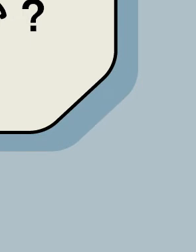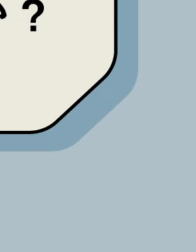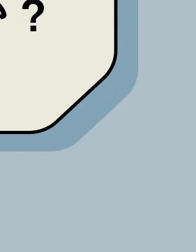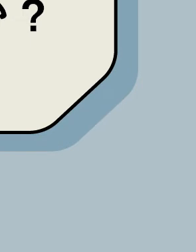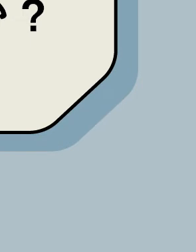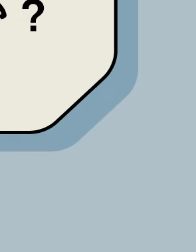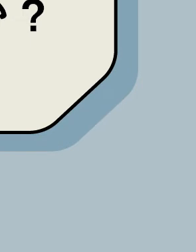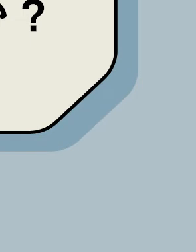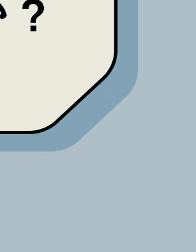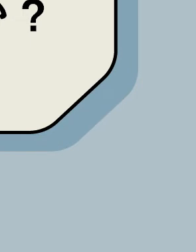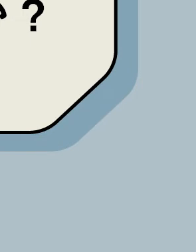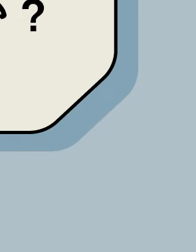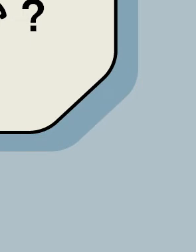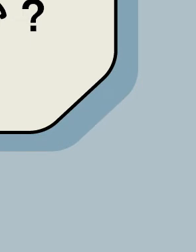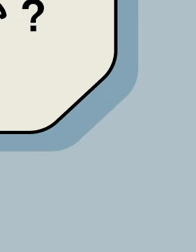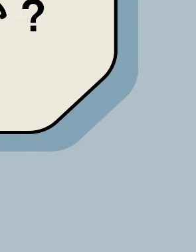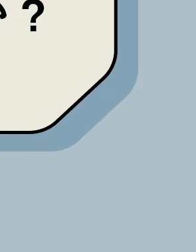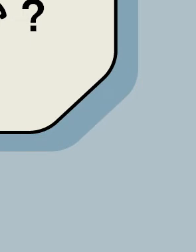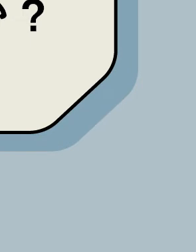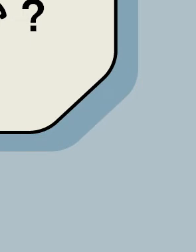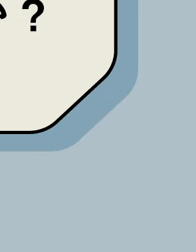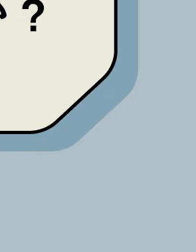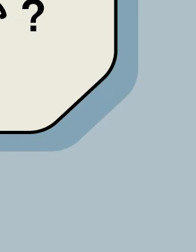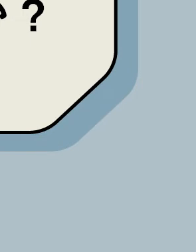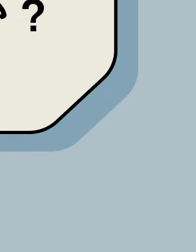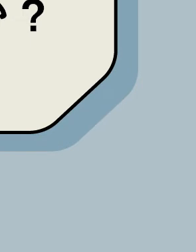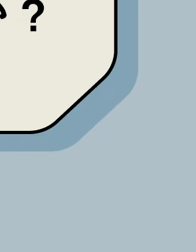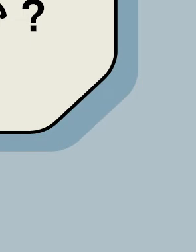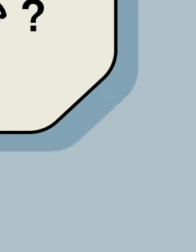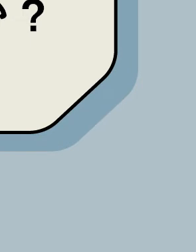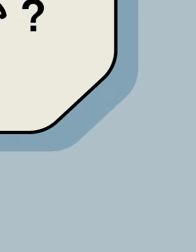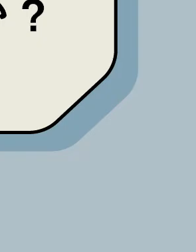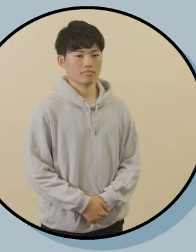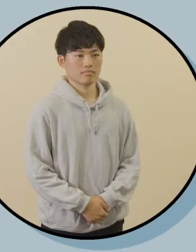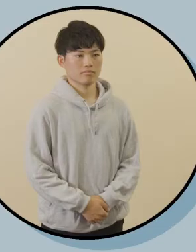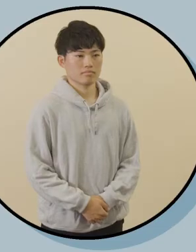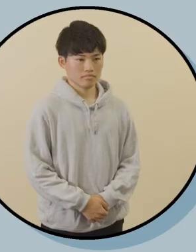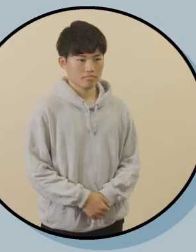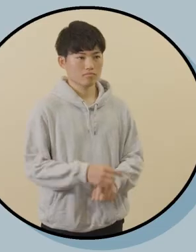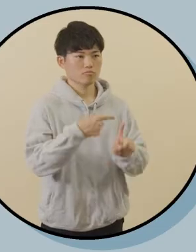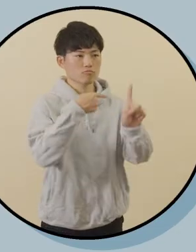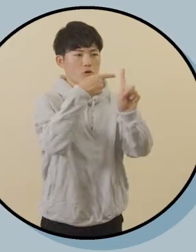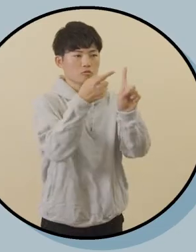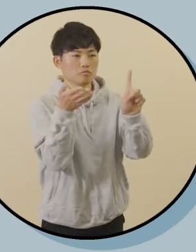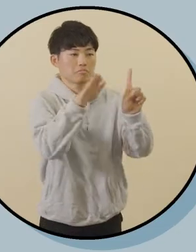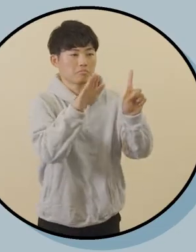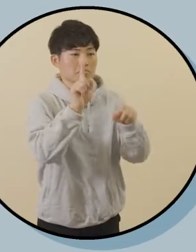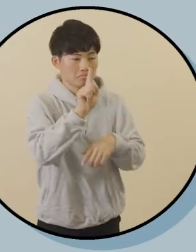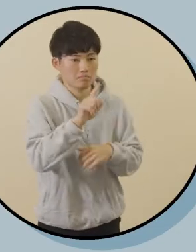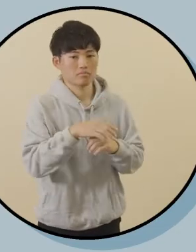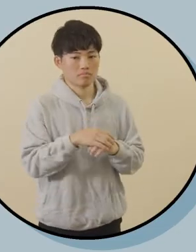どうして平野さんにアニメーションを作ってもらうことになったのですか？ で、さらにもう一つ言うと、今